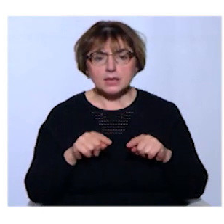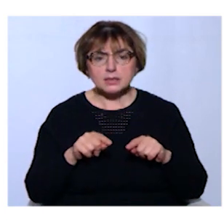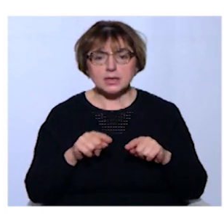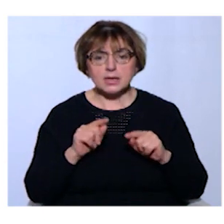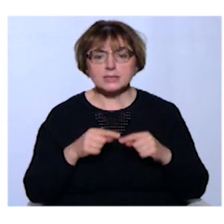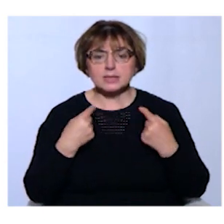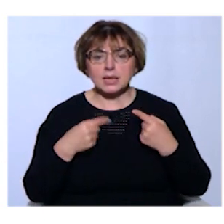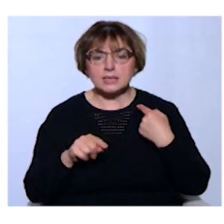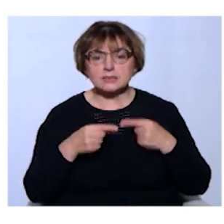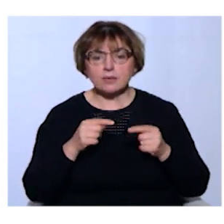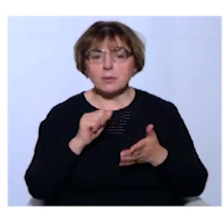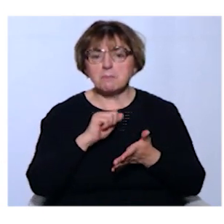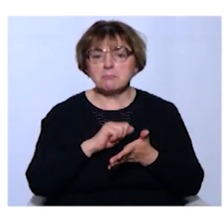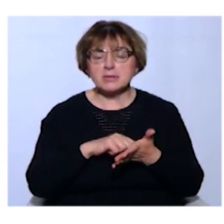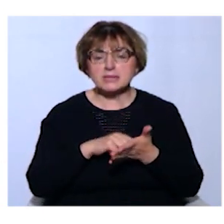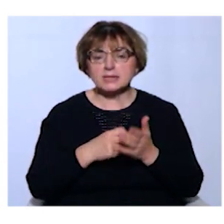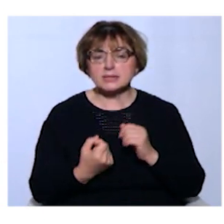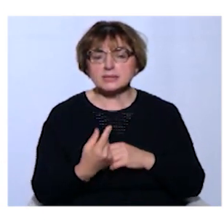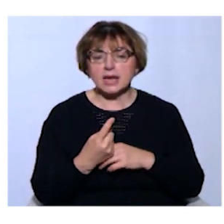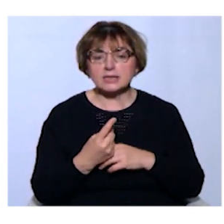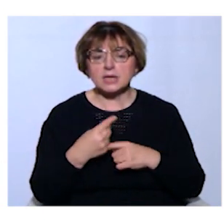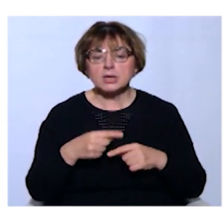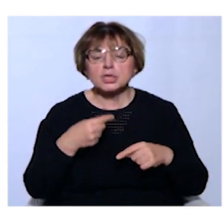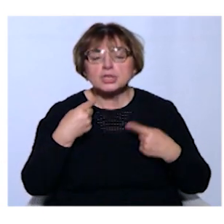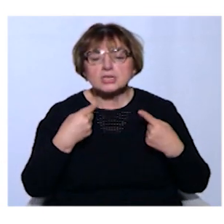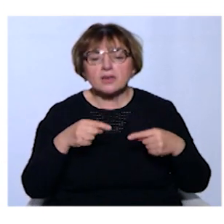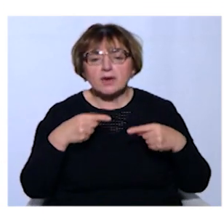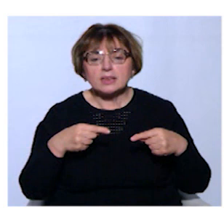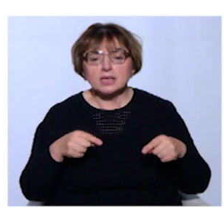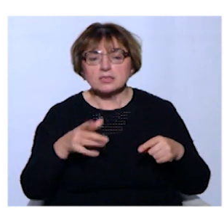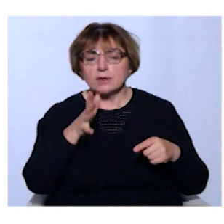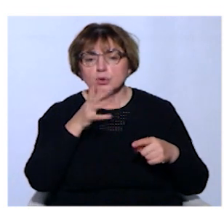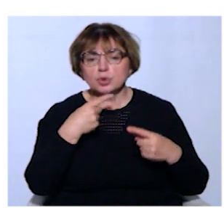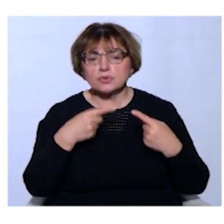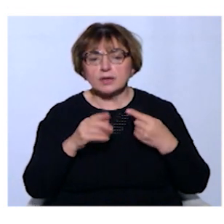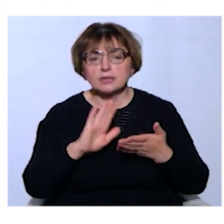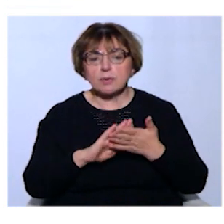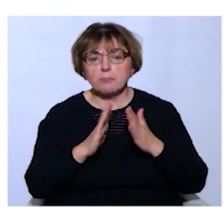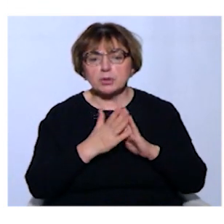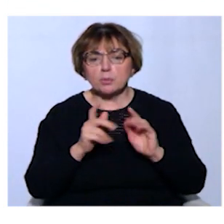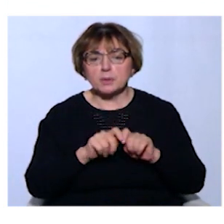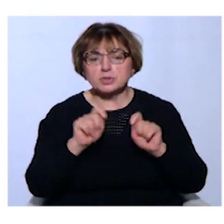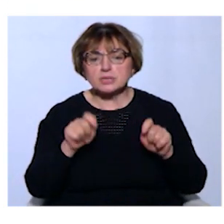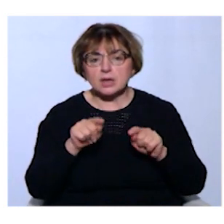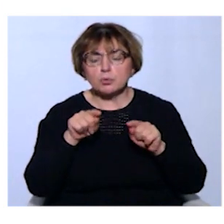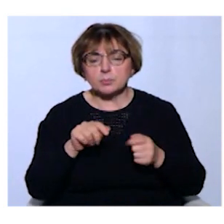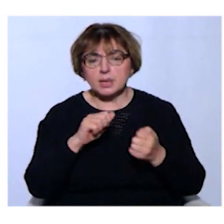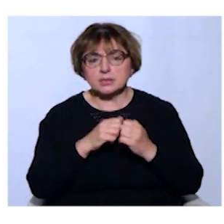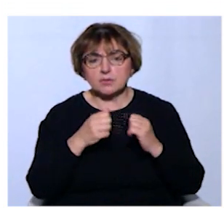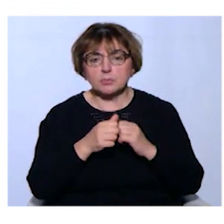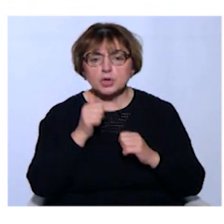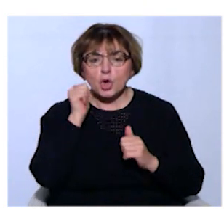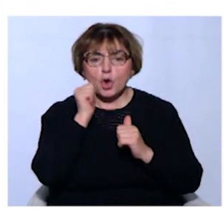ეს განსხვავებები გამოწვეულია იმით, რომ სხვადასხვა პირობებში წარმოიქმნა ეს ქვები. აი, ყოველდღიურად შენ